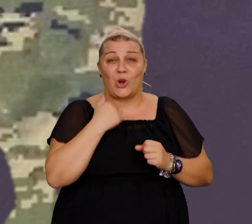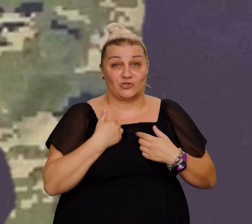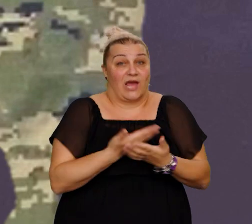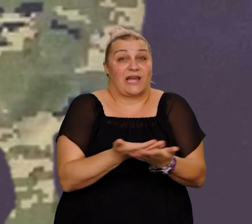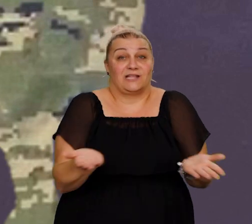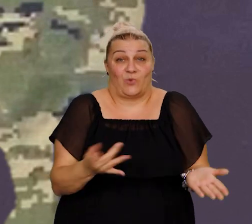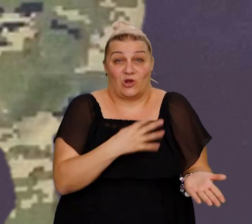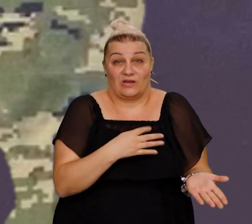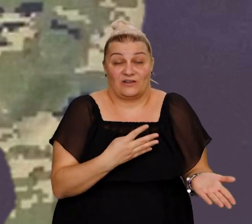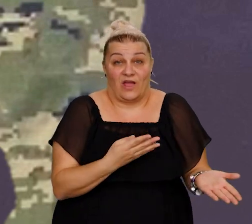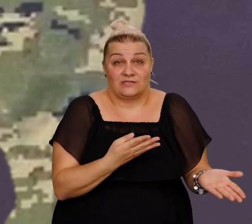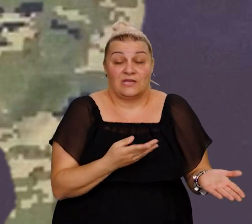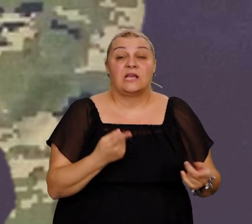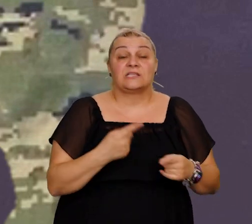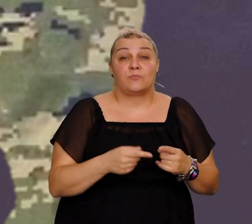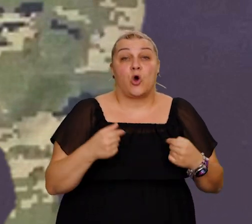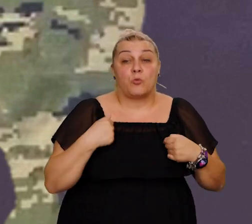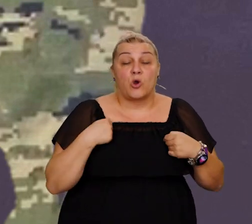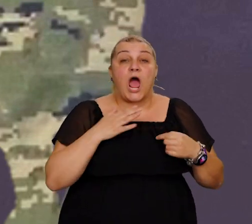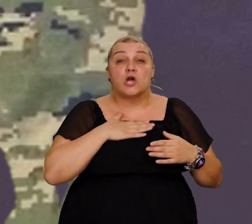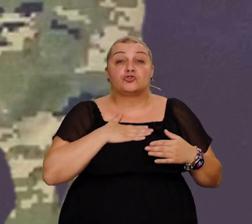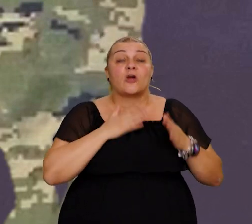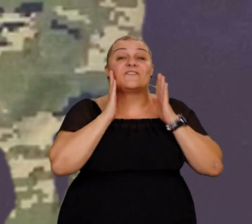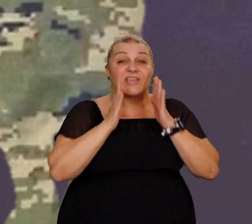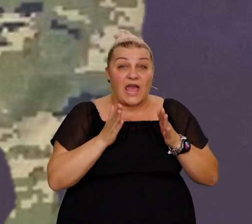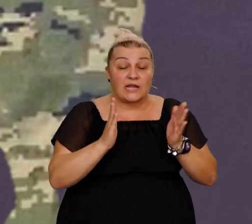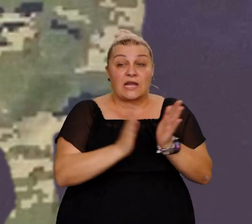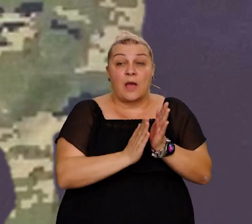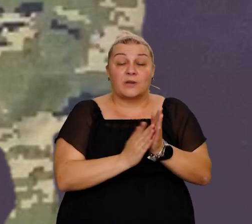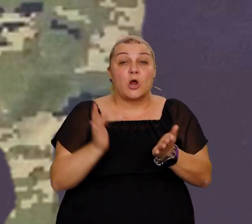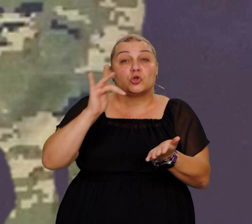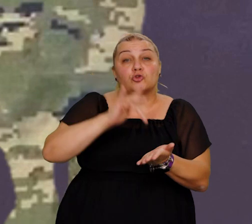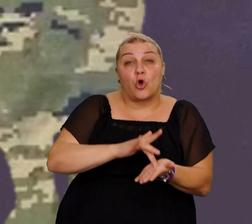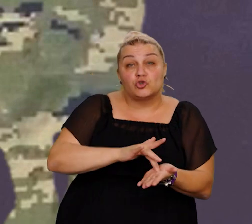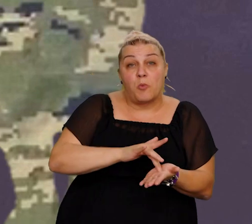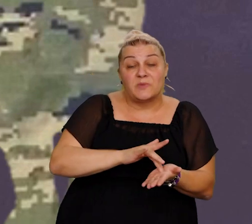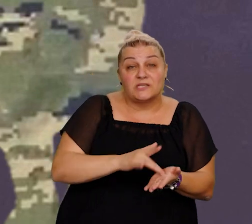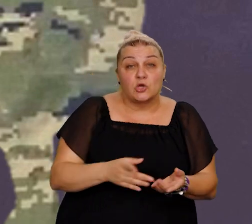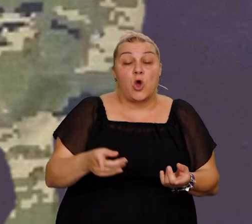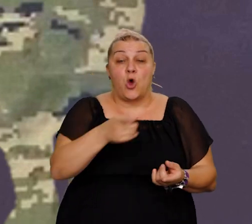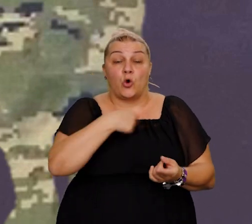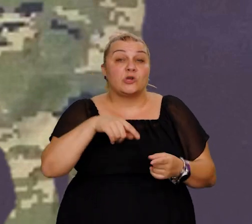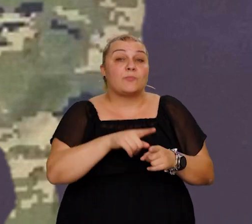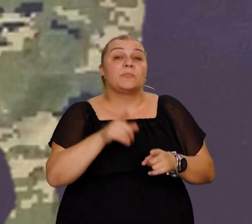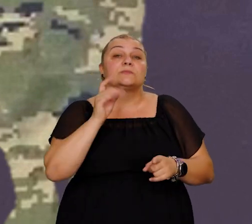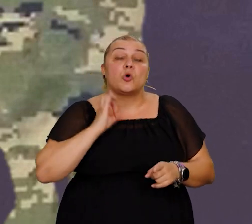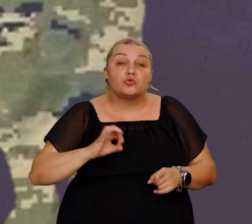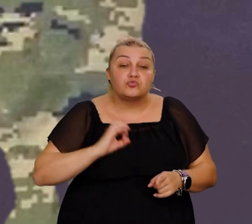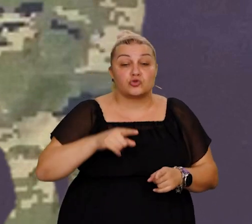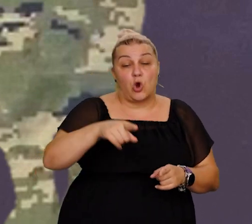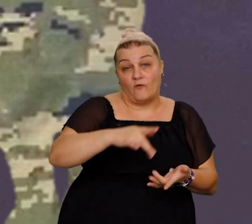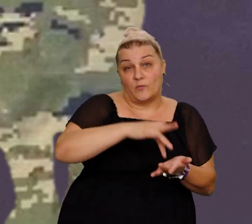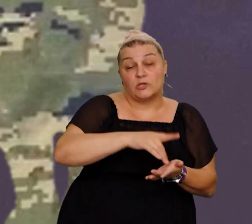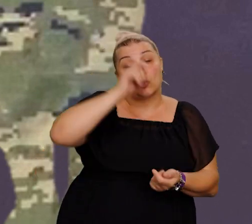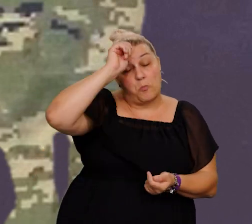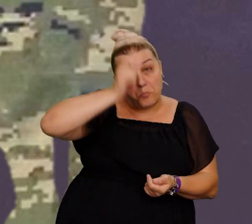Jeli, povjeri je kod nas zadatak naš, ako dođemo u neku sredinu u koju smo mi kao gosti, dužni smo tu